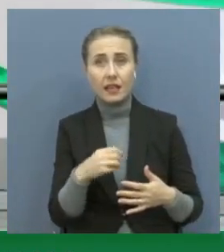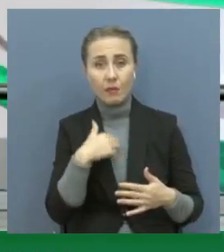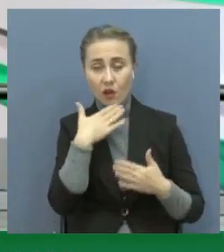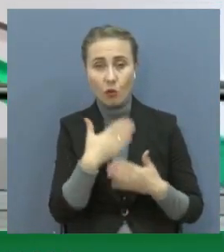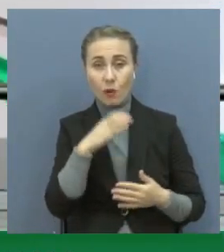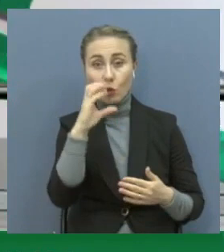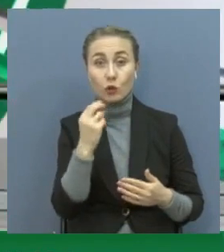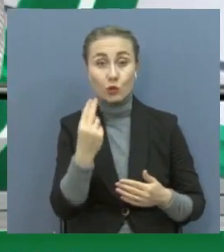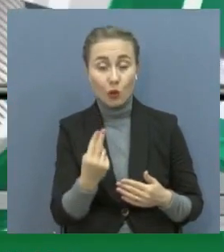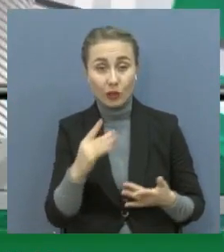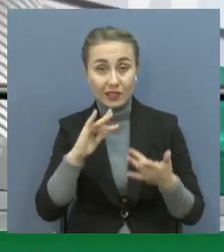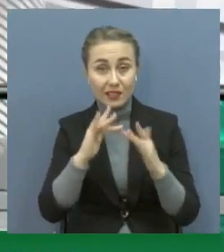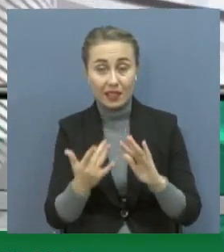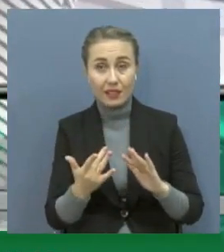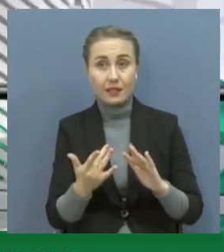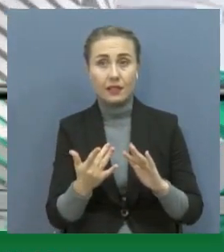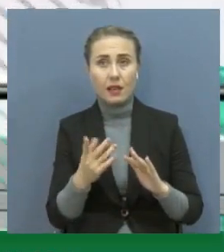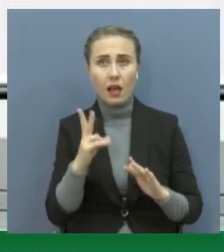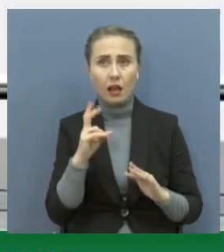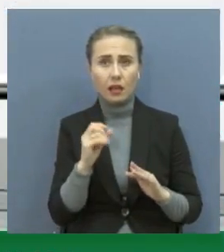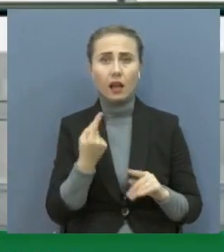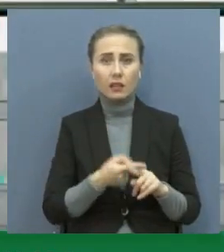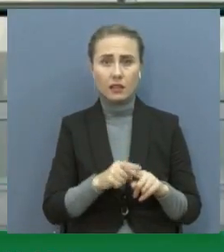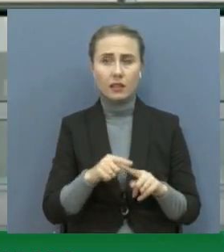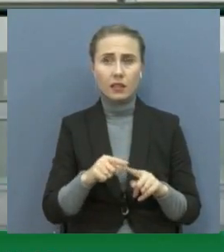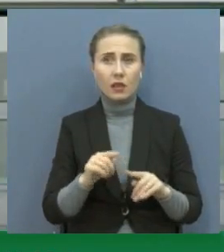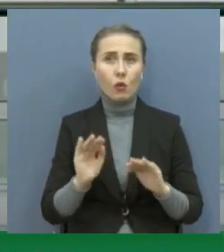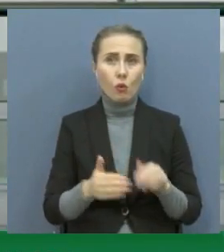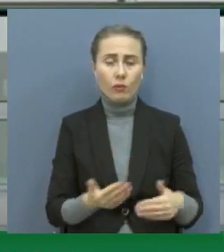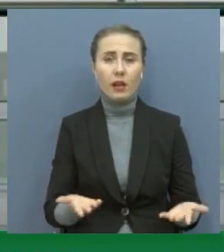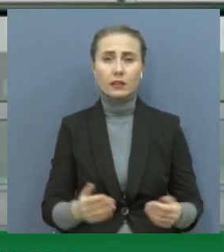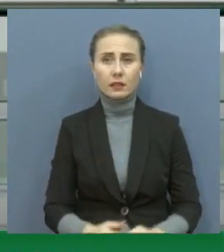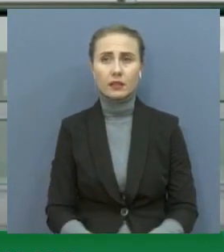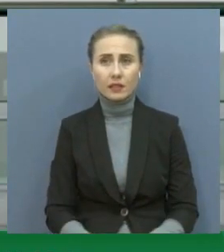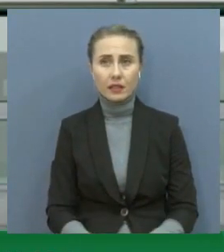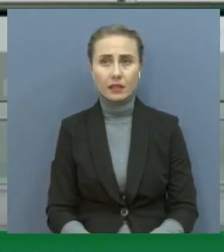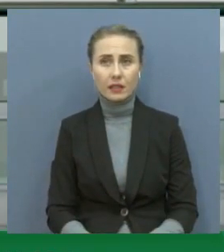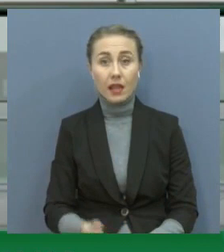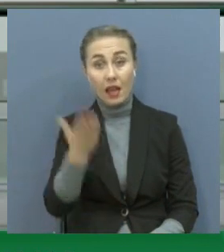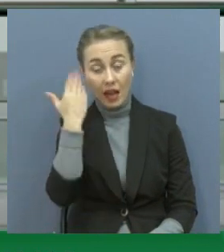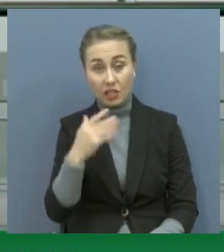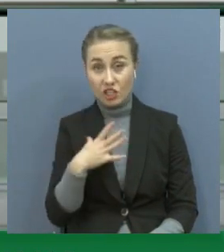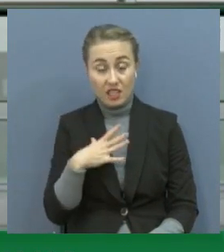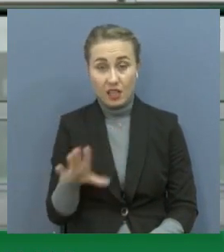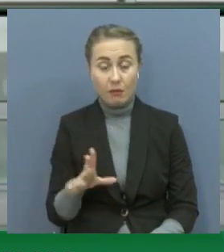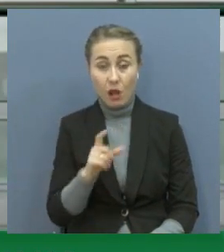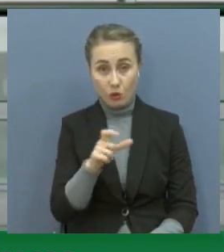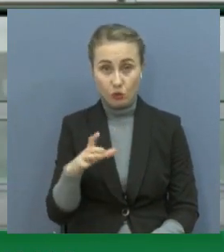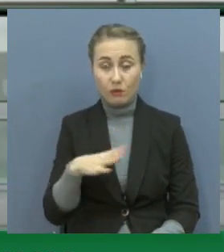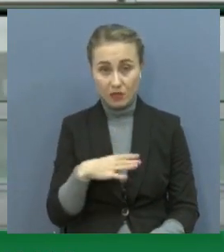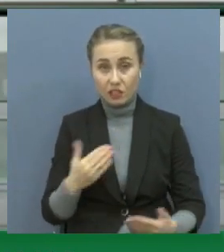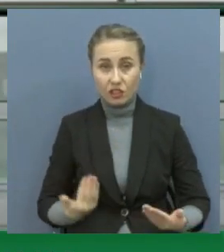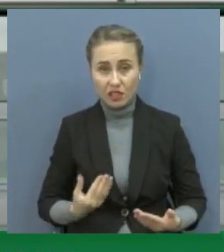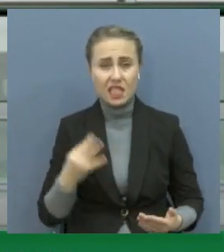верно. Кстати, вот как вот тоже от этого избавляться? Смотрите, ведь раньше этого всего не было, люди как-то жили, насколько они